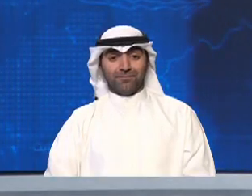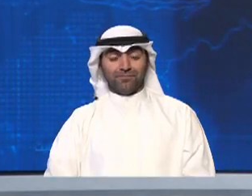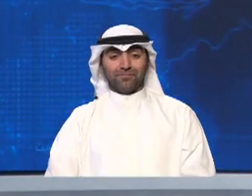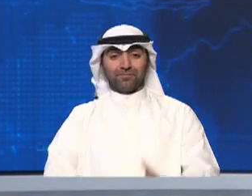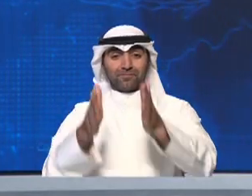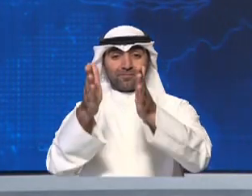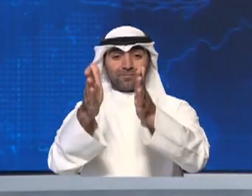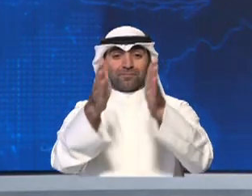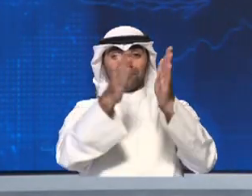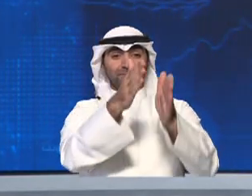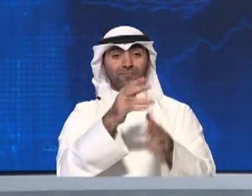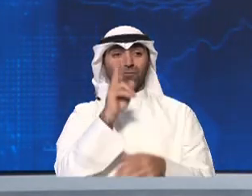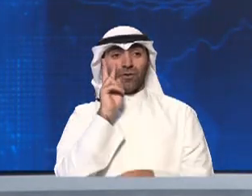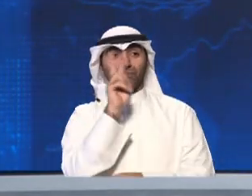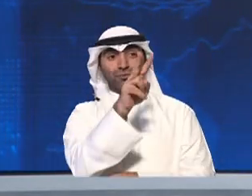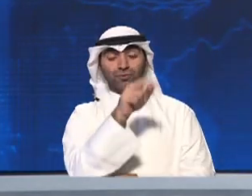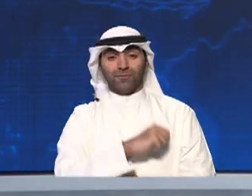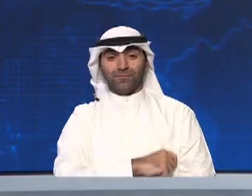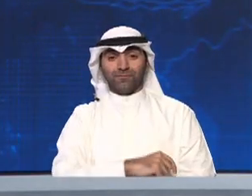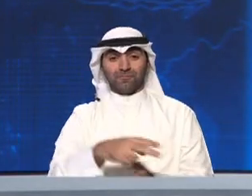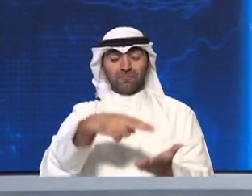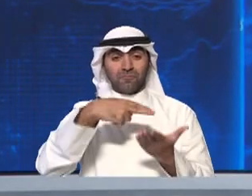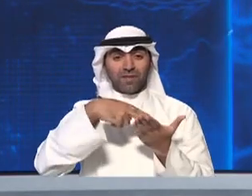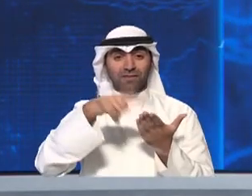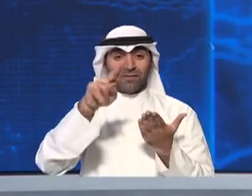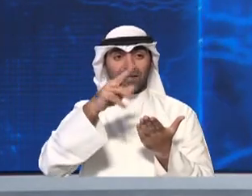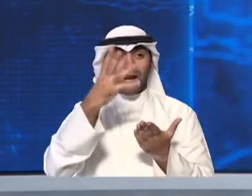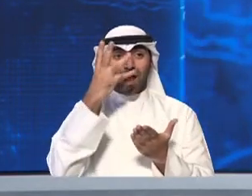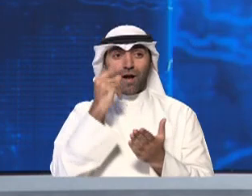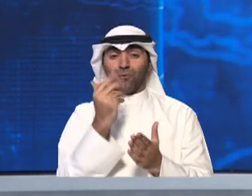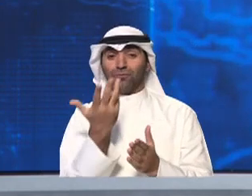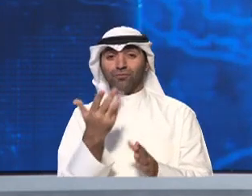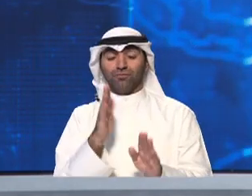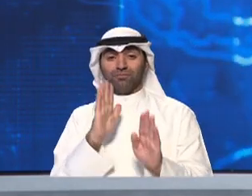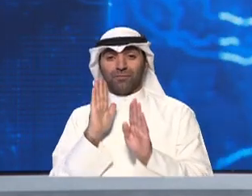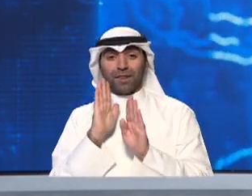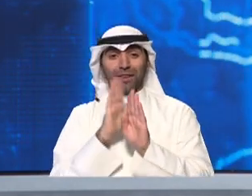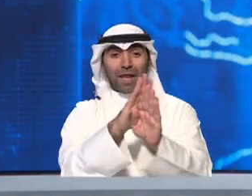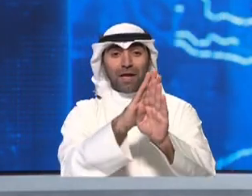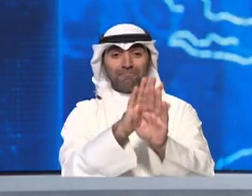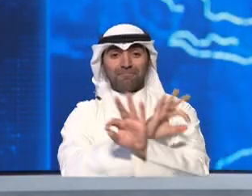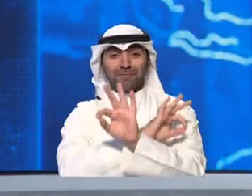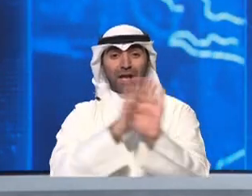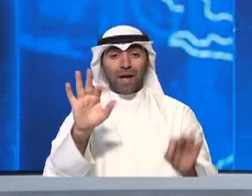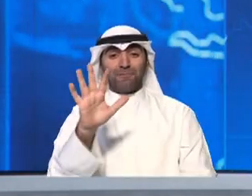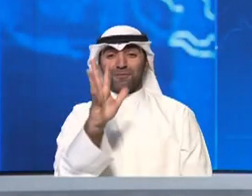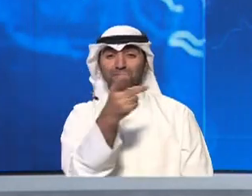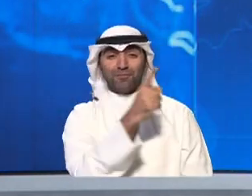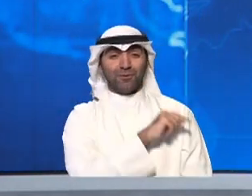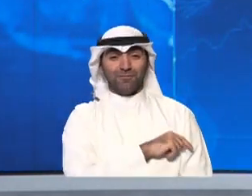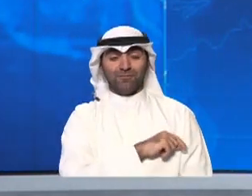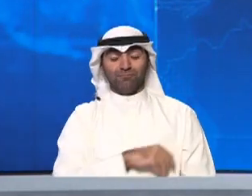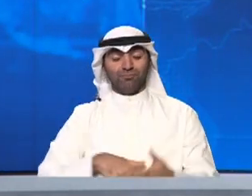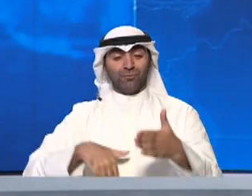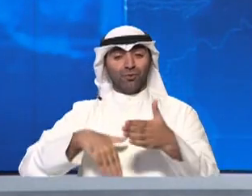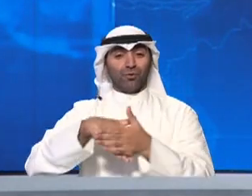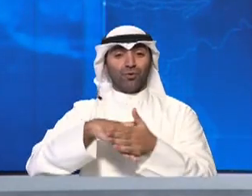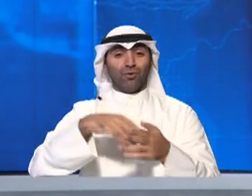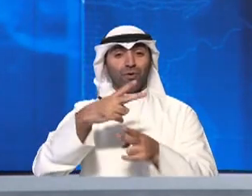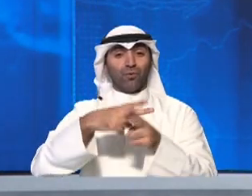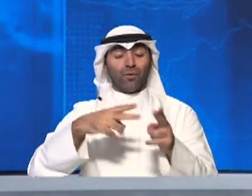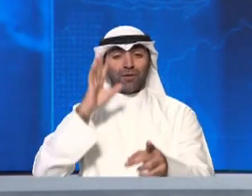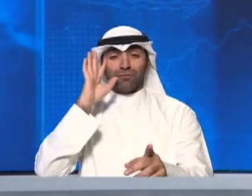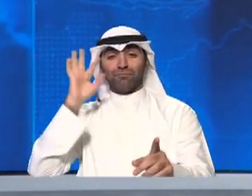رسالة فحواها الدعم المعنوي والإسناد النفسي الذي يعتبر أحد أهم عناصر مواجهة مرض كوفيد